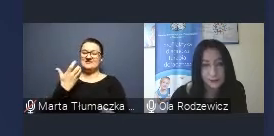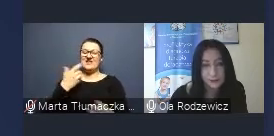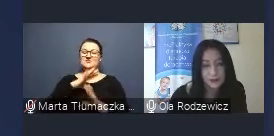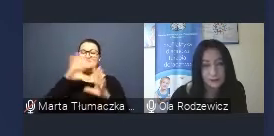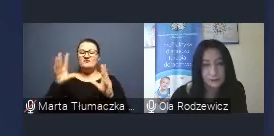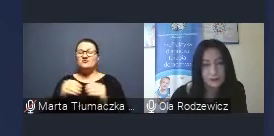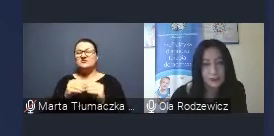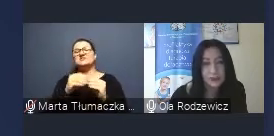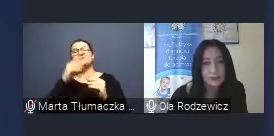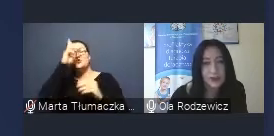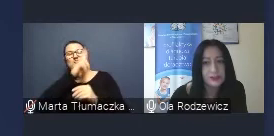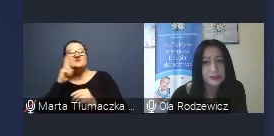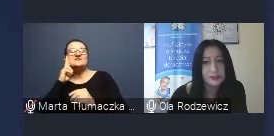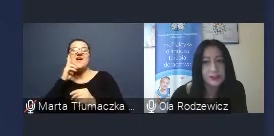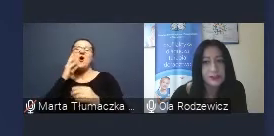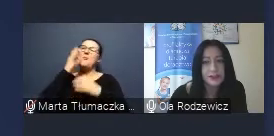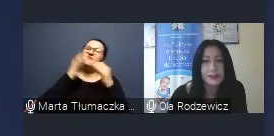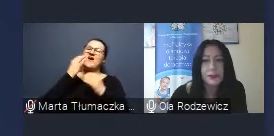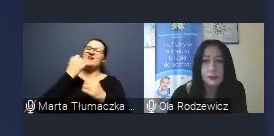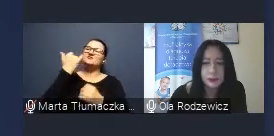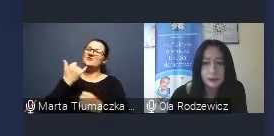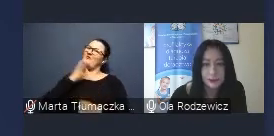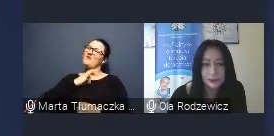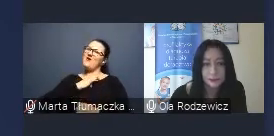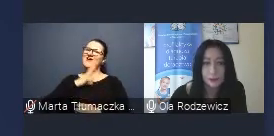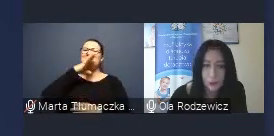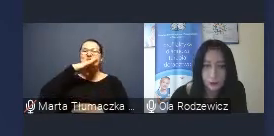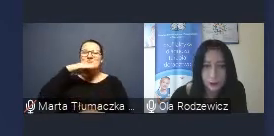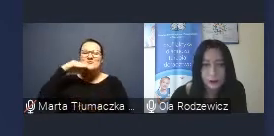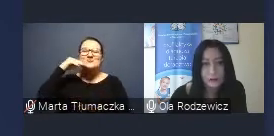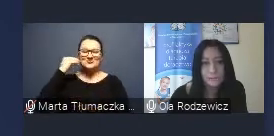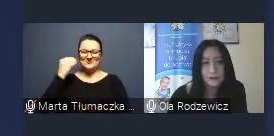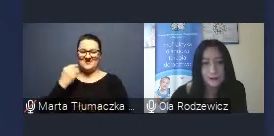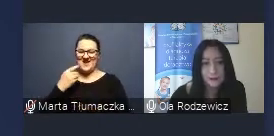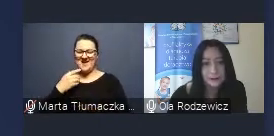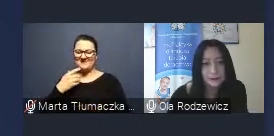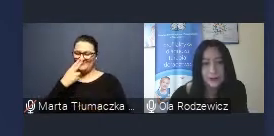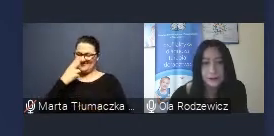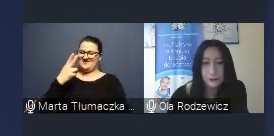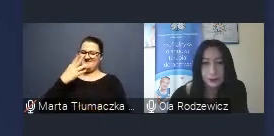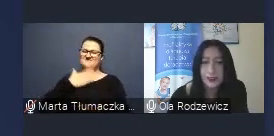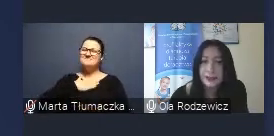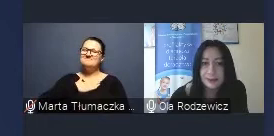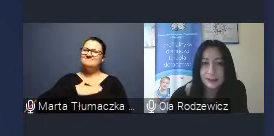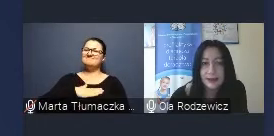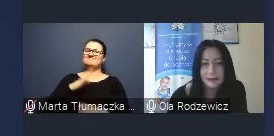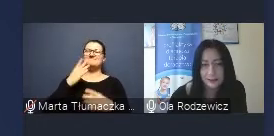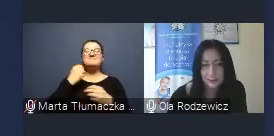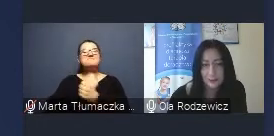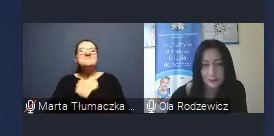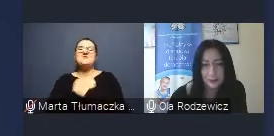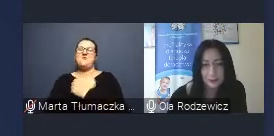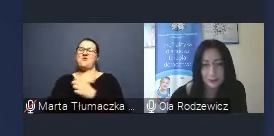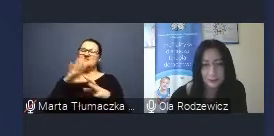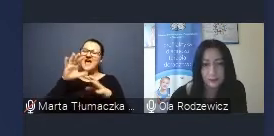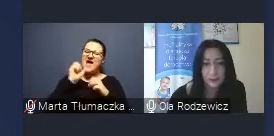o swoim dziecku, mieli na twarzy taki uśmiech miłości i taki uśmiech akceptacji, jaki